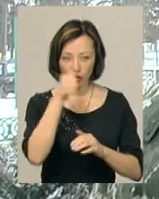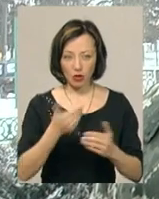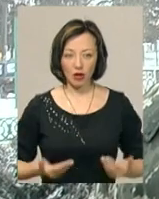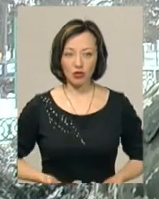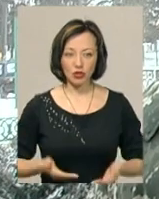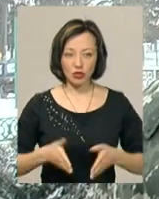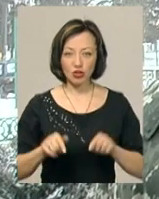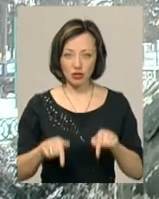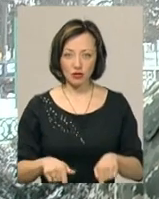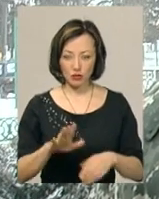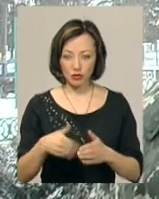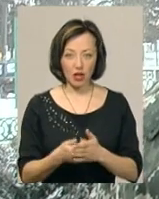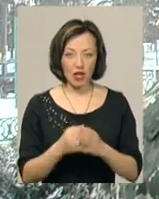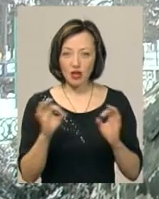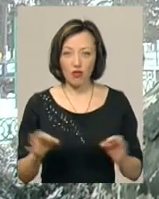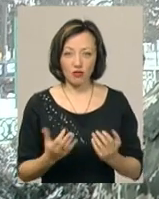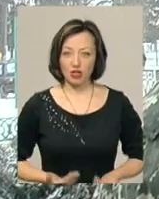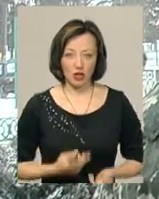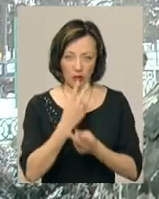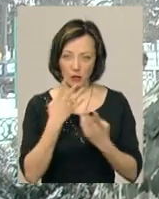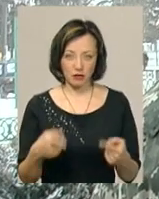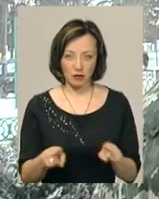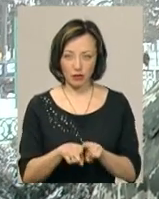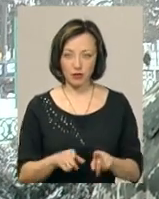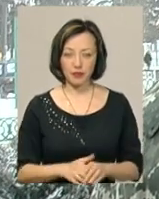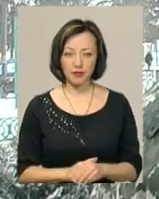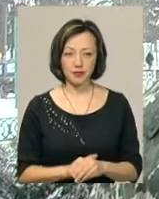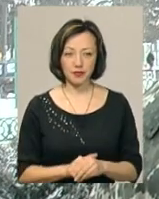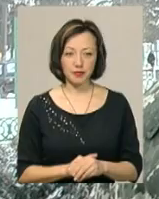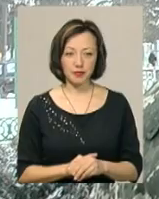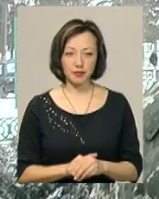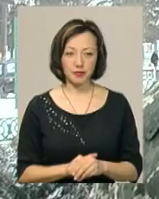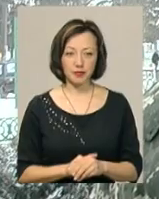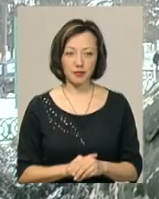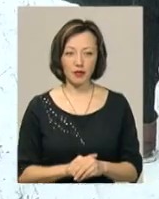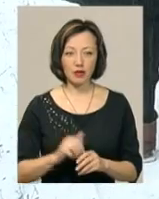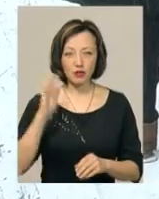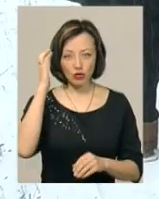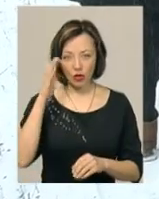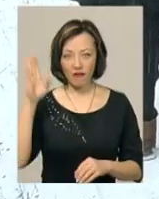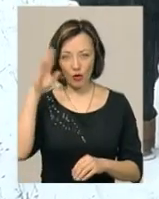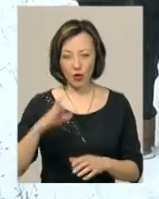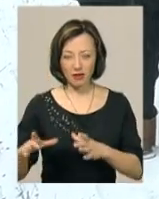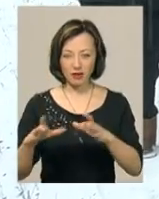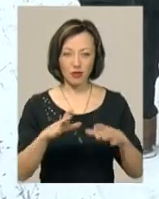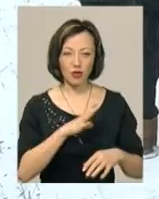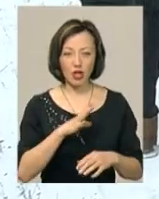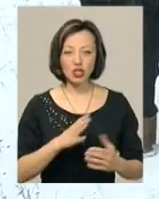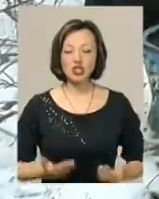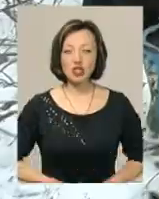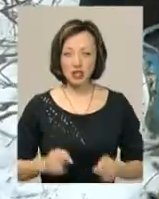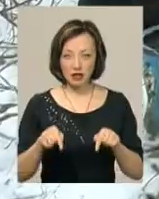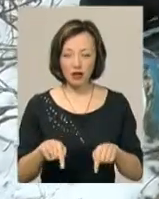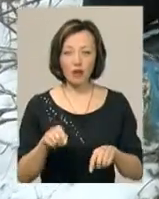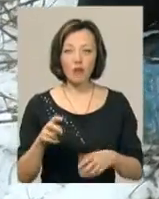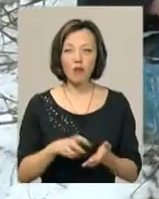живу в Базалії, у нас такого в житті не бачив. Так. Ну і такої води ніколи не бачив, чорної. Жителька Базалії Світлана Іщук